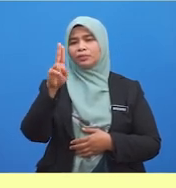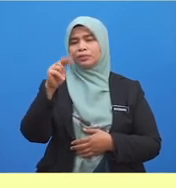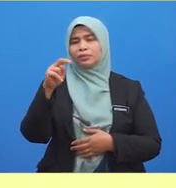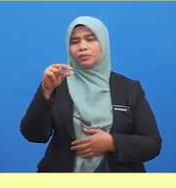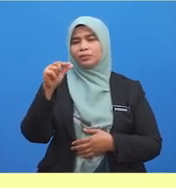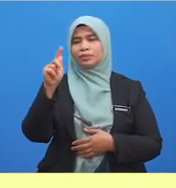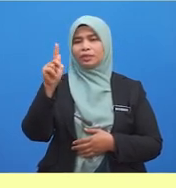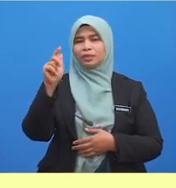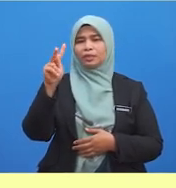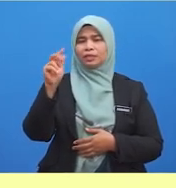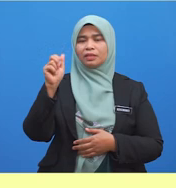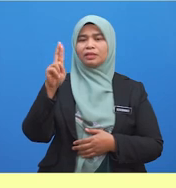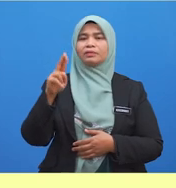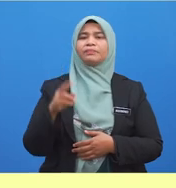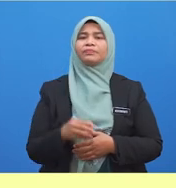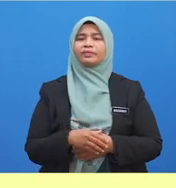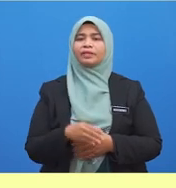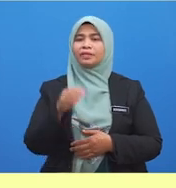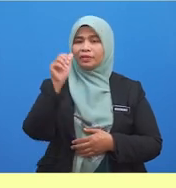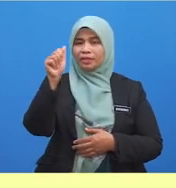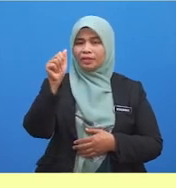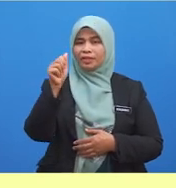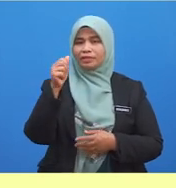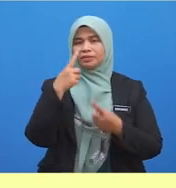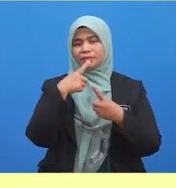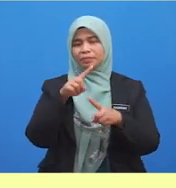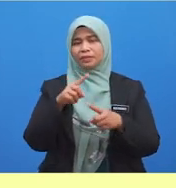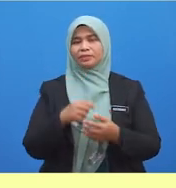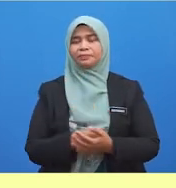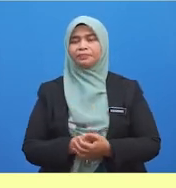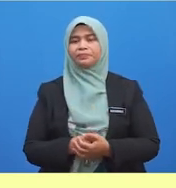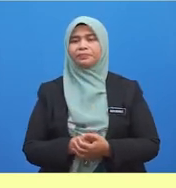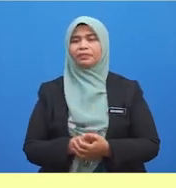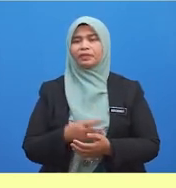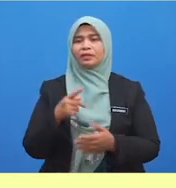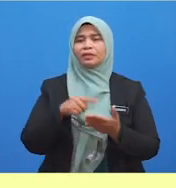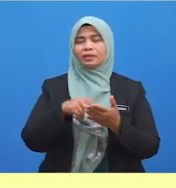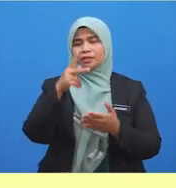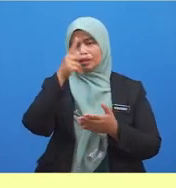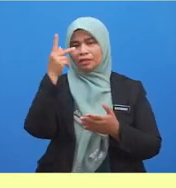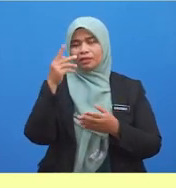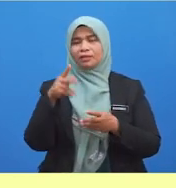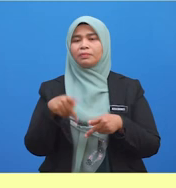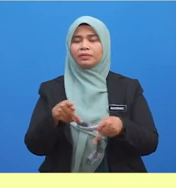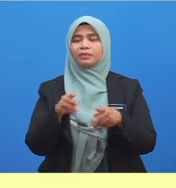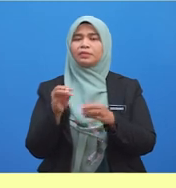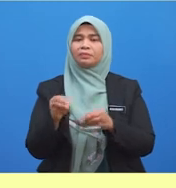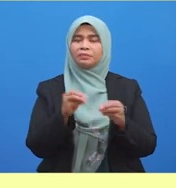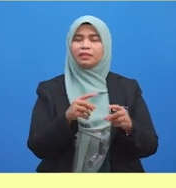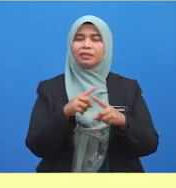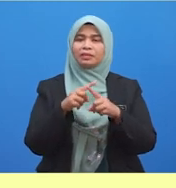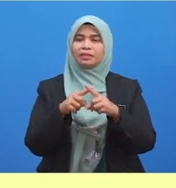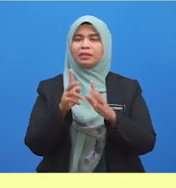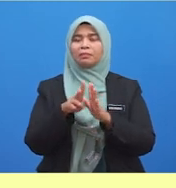Tepat sekali. A. Enter. Ini adalah kerana proses pindah silang yang ditunjukkan berlaku